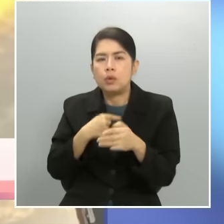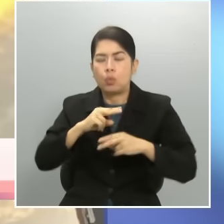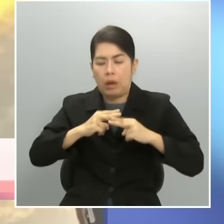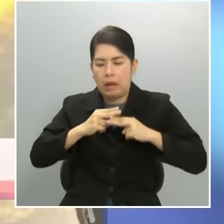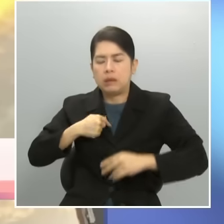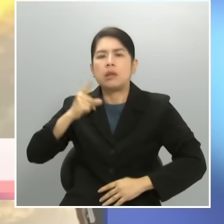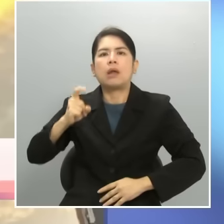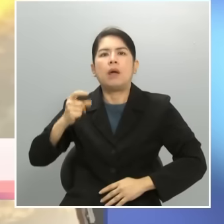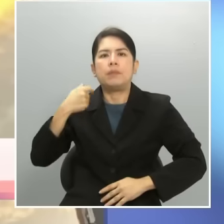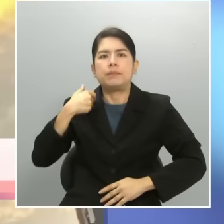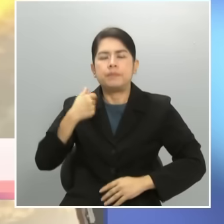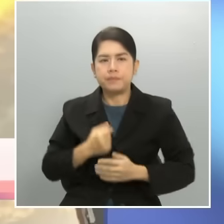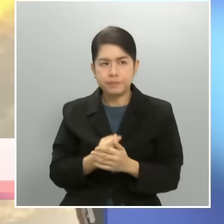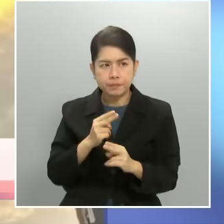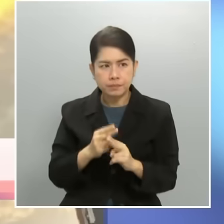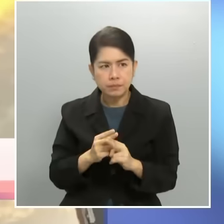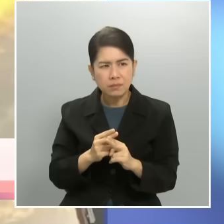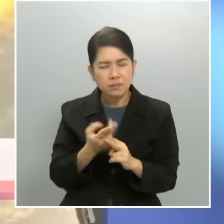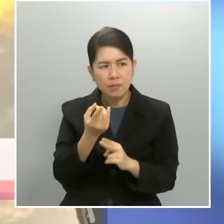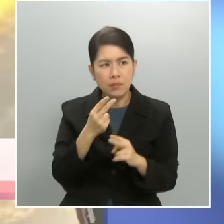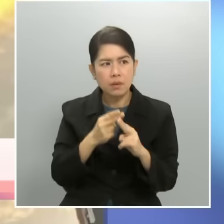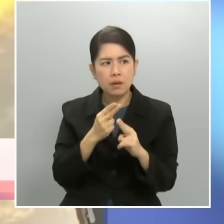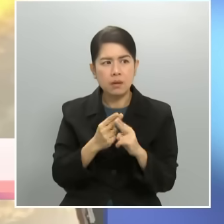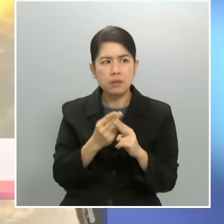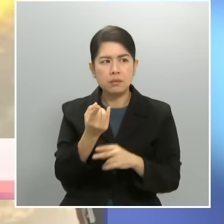เรียกว่ากราบอะไรนะ